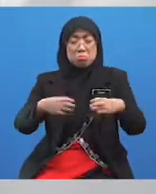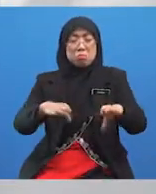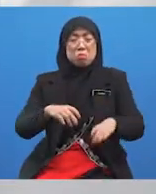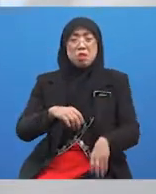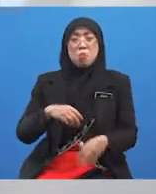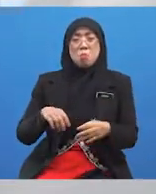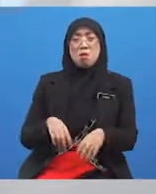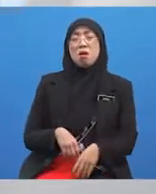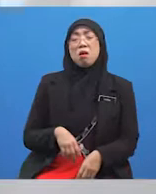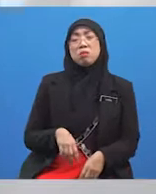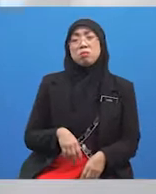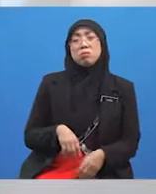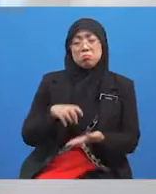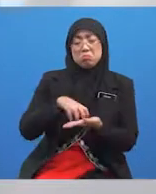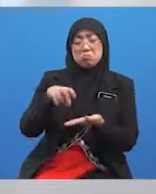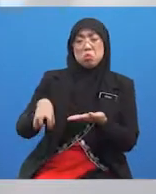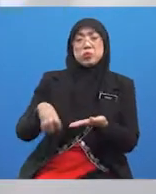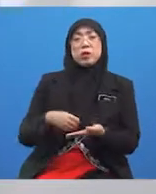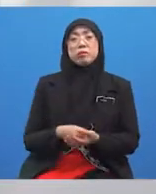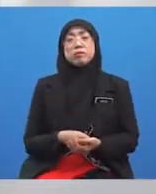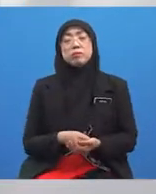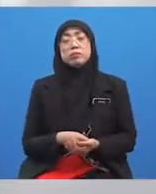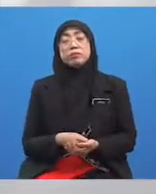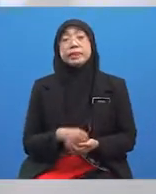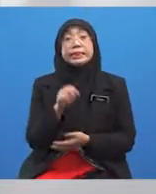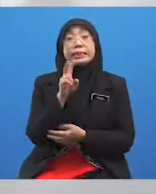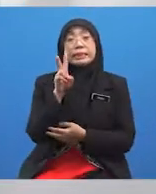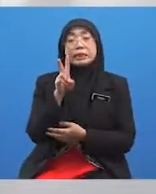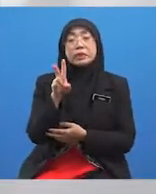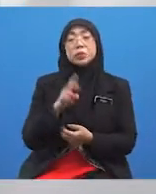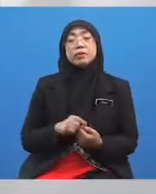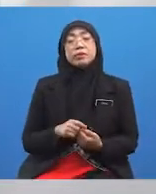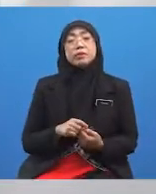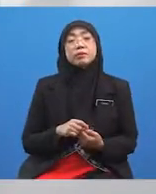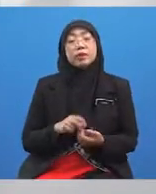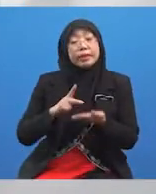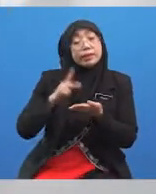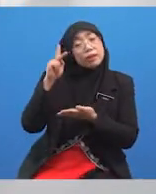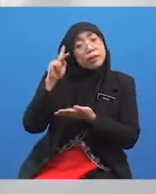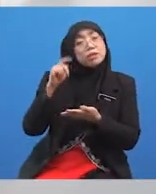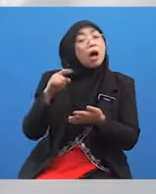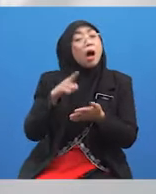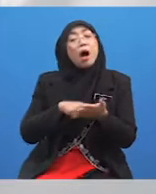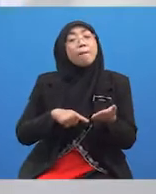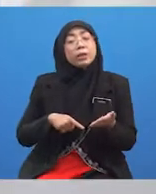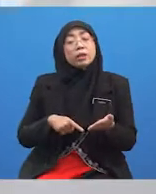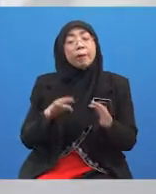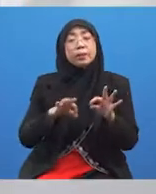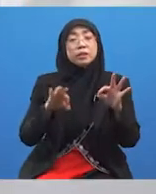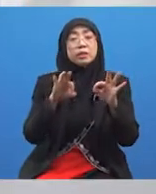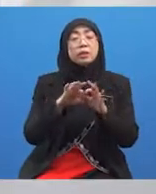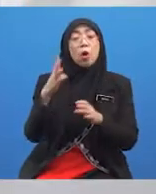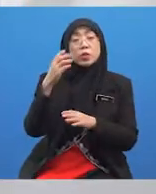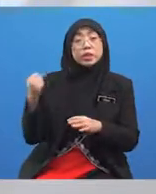perlu diselesaikan dengan segera. Proses yang kedua, mengenal pasti keperluan organisasi.